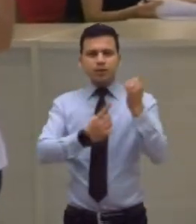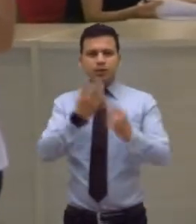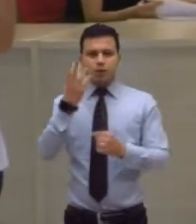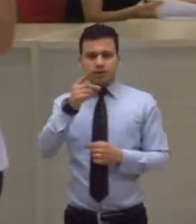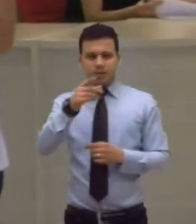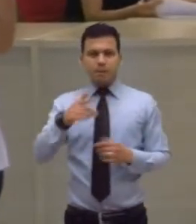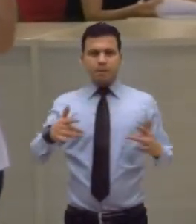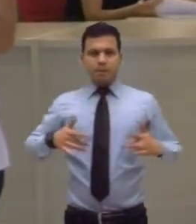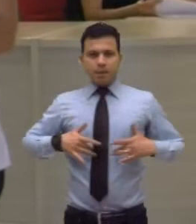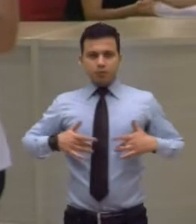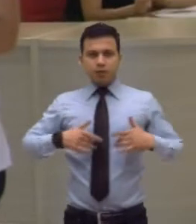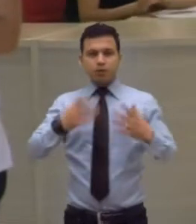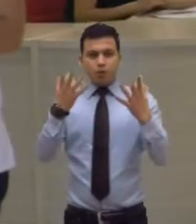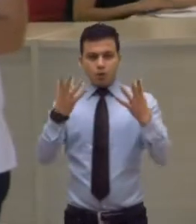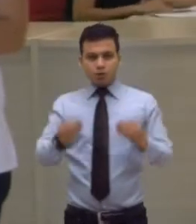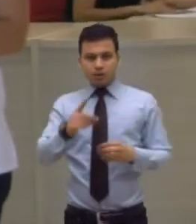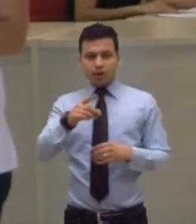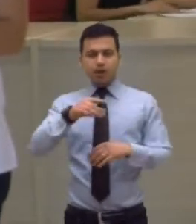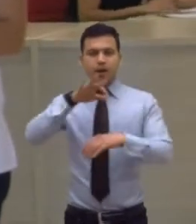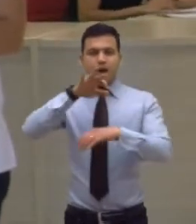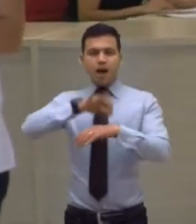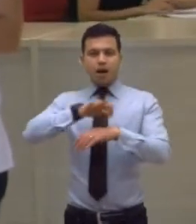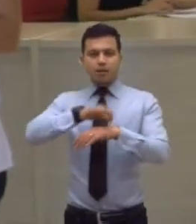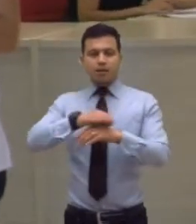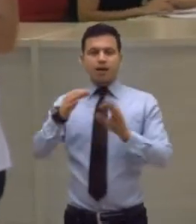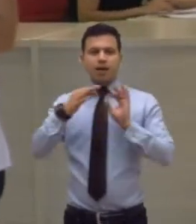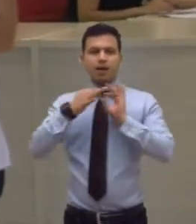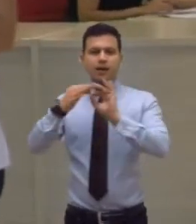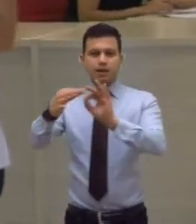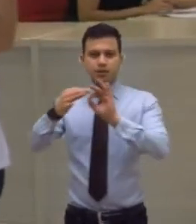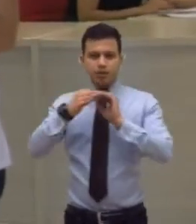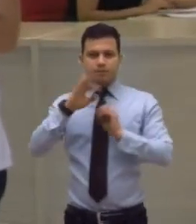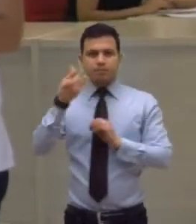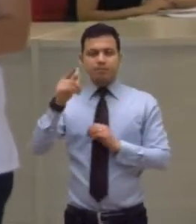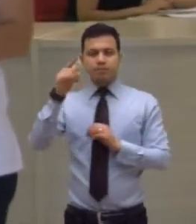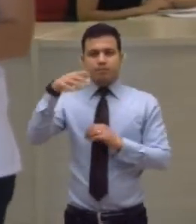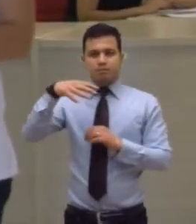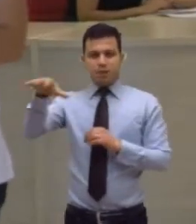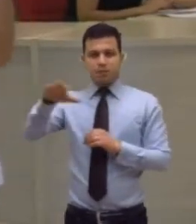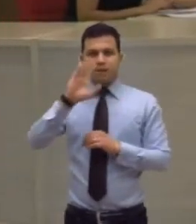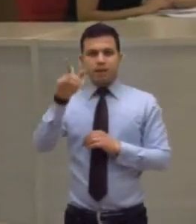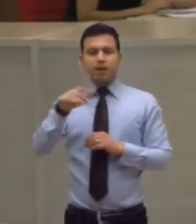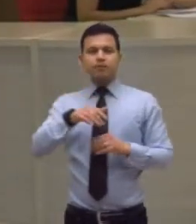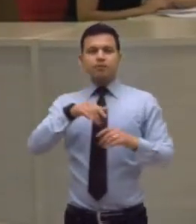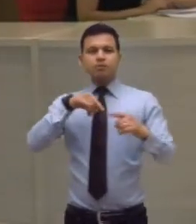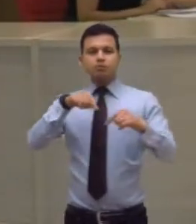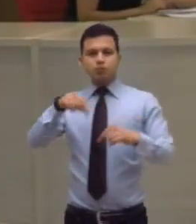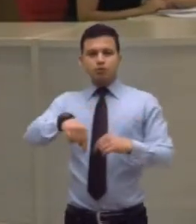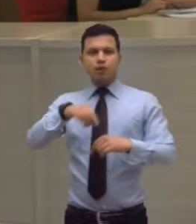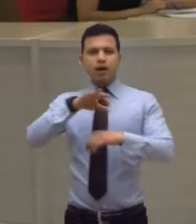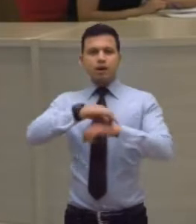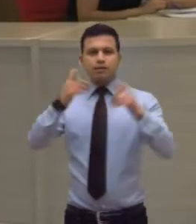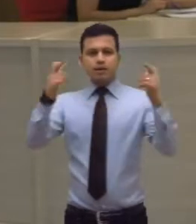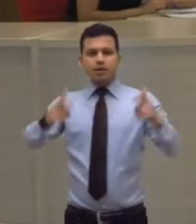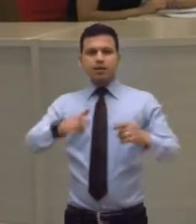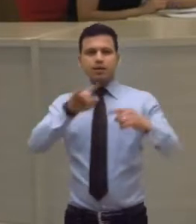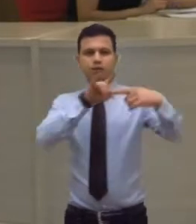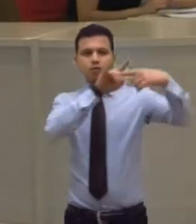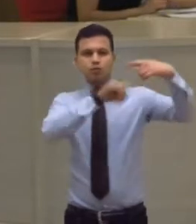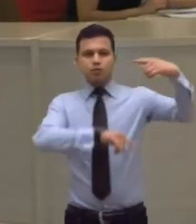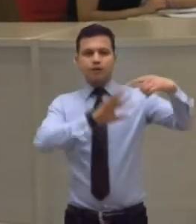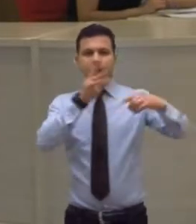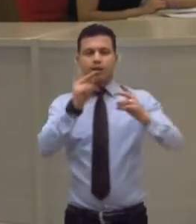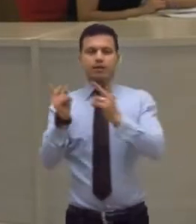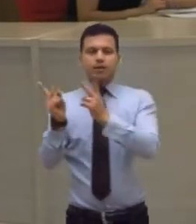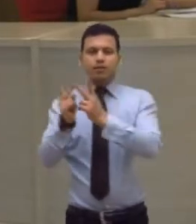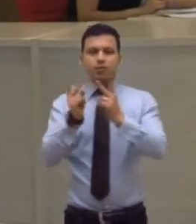öneri ve memnuniyetlerinizi hasta iletişim ve halkla ilişkiler birimine, hastanemizdeki iletişim kutularına ya da